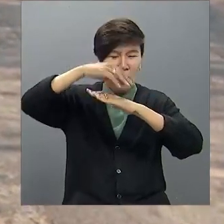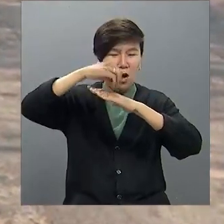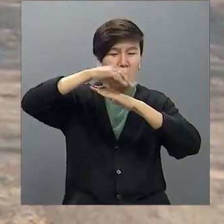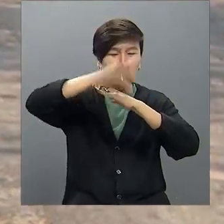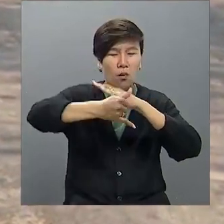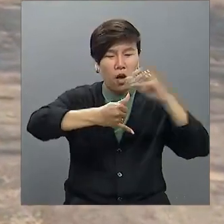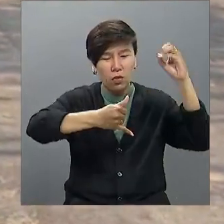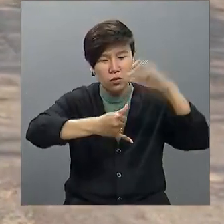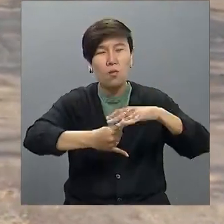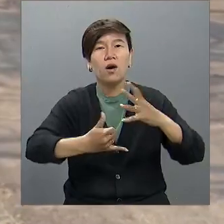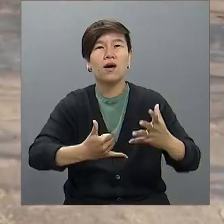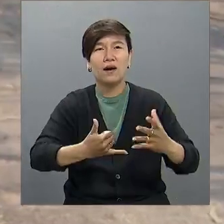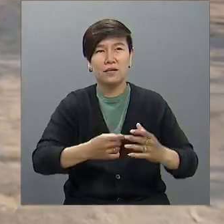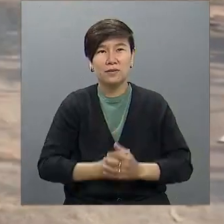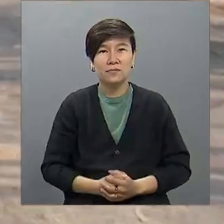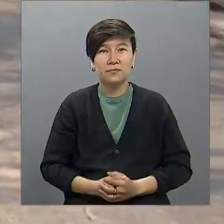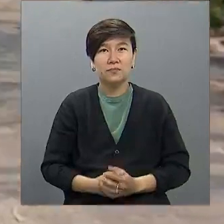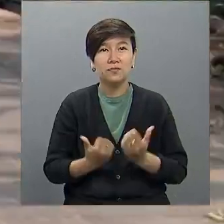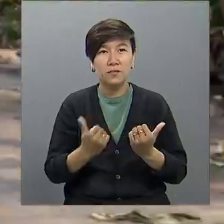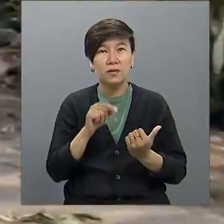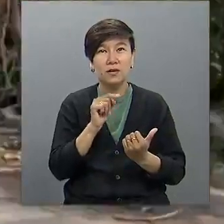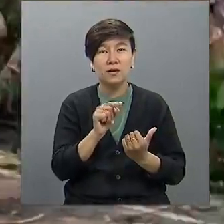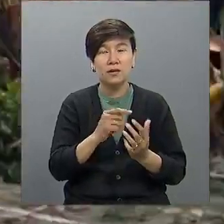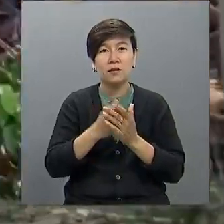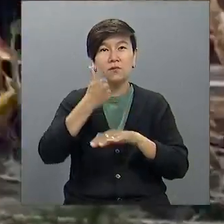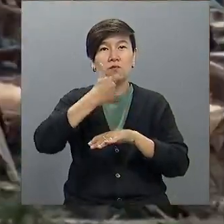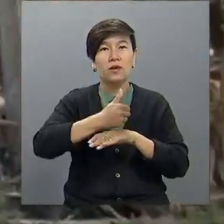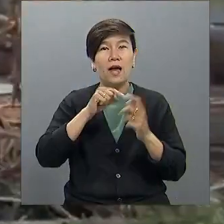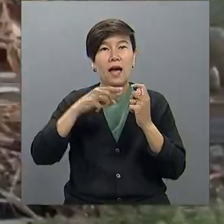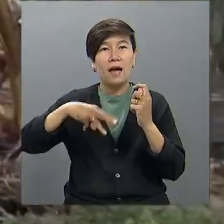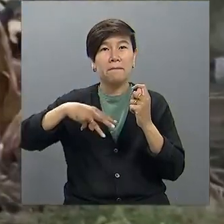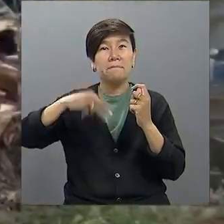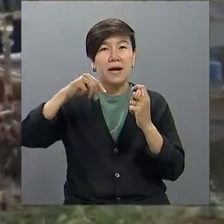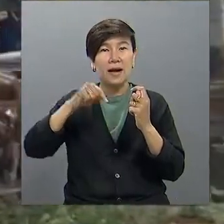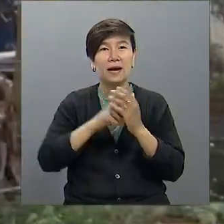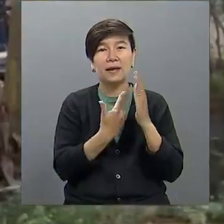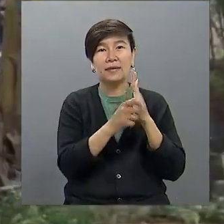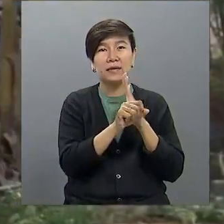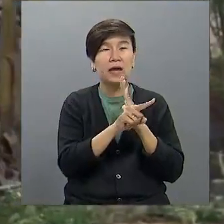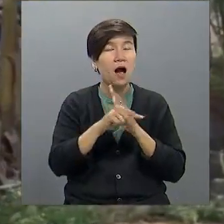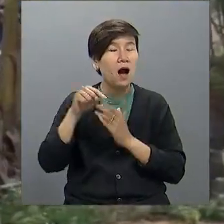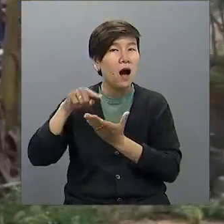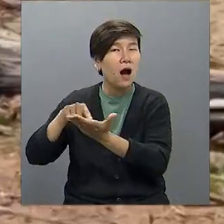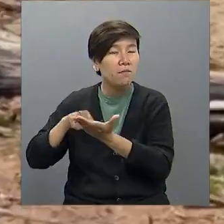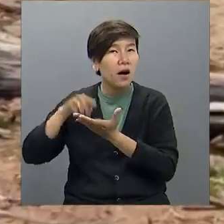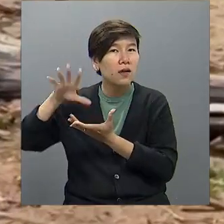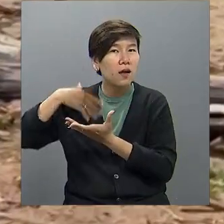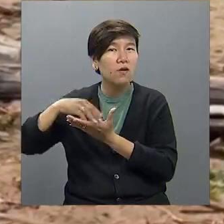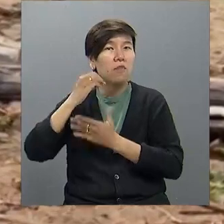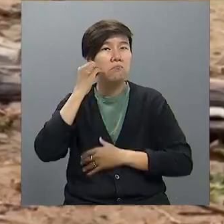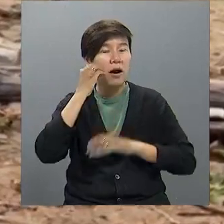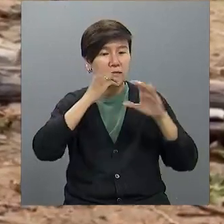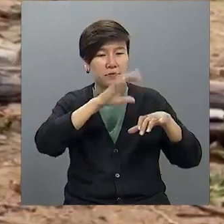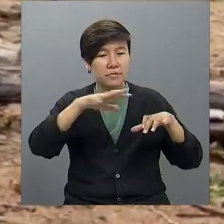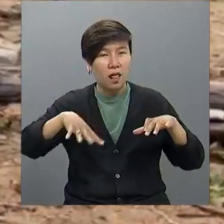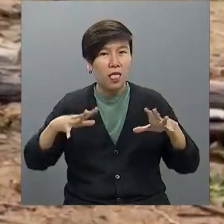ด้านนายสมเกียรติสีขาวค่ะในอำเภอเมืองศรีสะเกษนะคะได้รับรายงานความเสียหายจากบ้านเรือนประชาชนที่ตำบลน้ำคำกว่า70